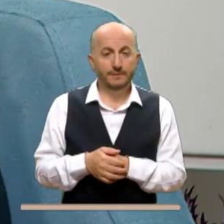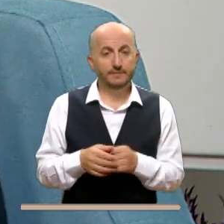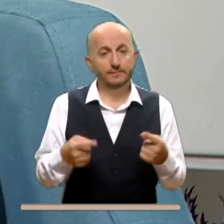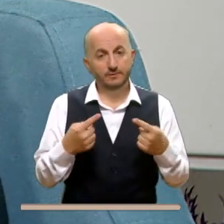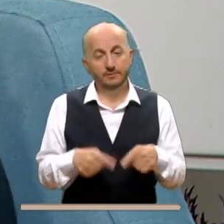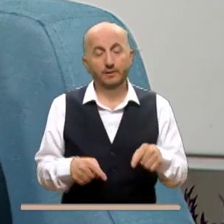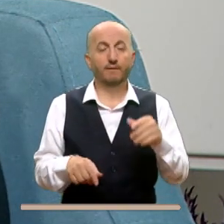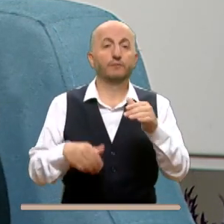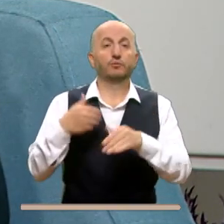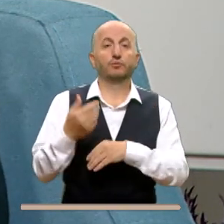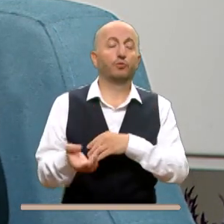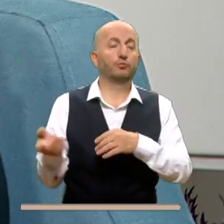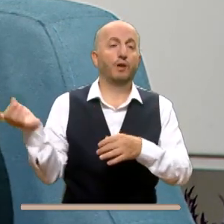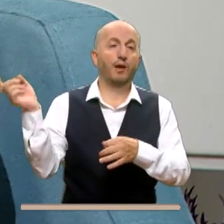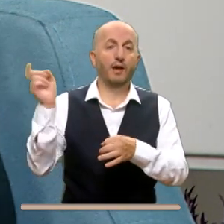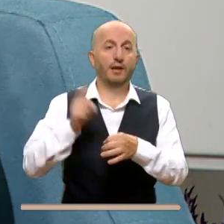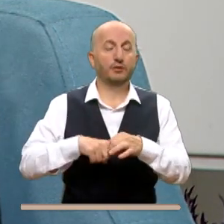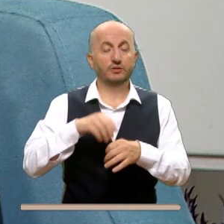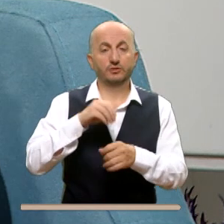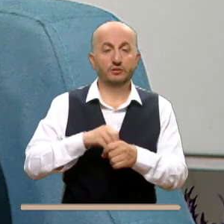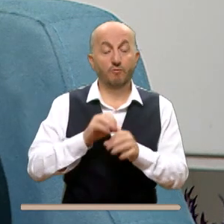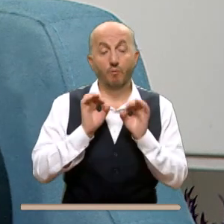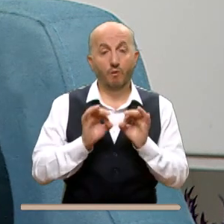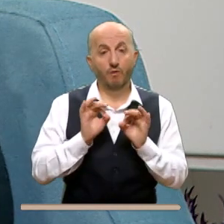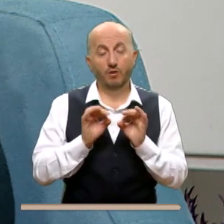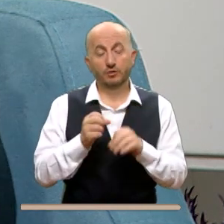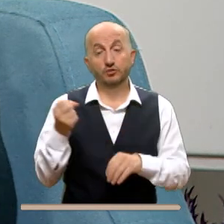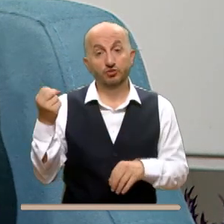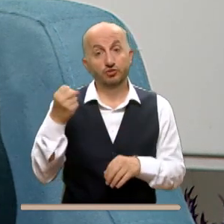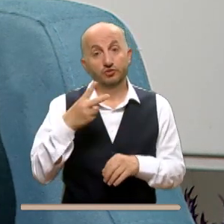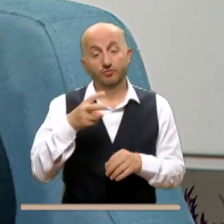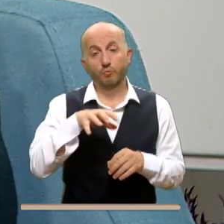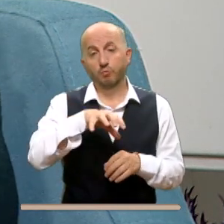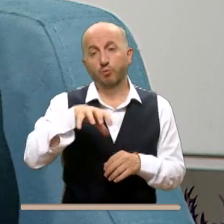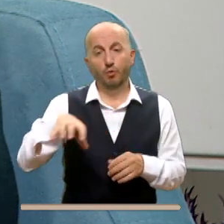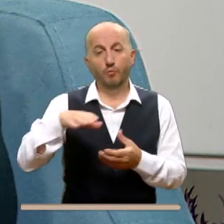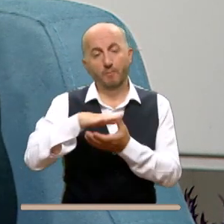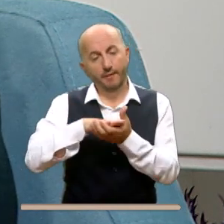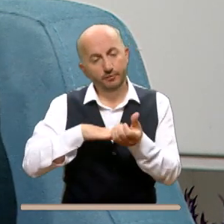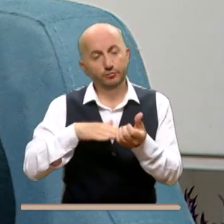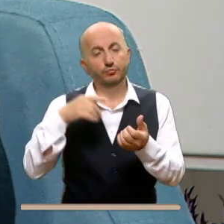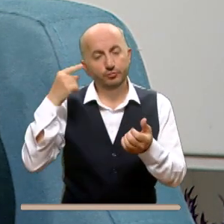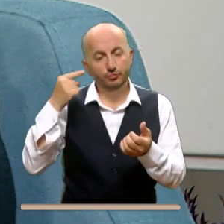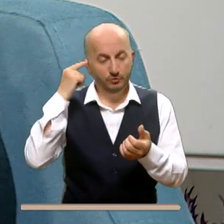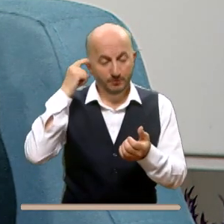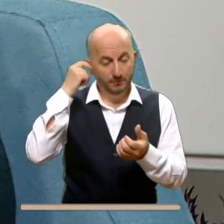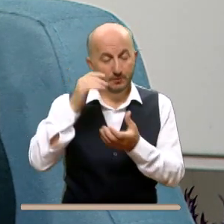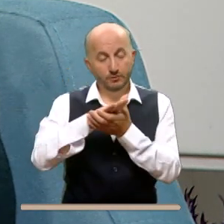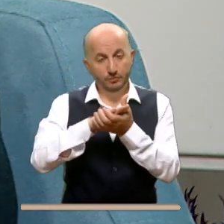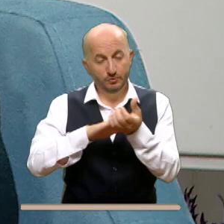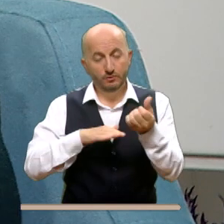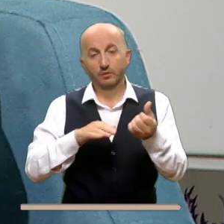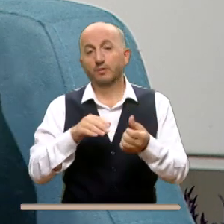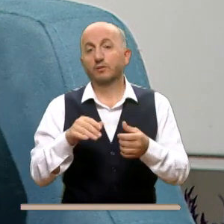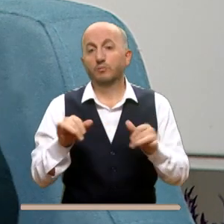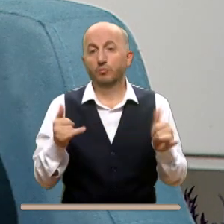sınav sonunda bize yerleştikleri için muhakkak çift anadal ve yan dal düşünüyorlar. Mezuniyet törenlerimizde biz onu görürüz.